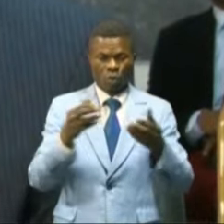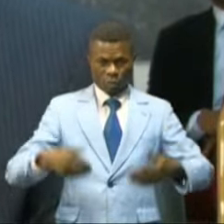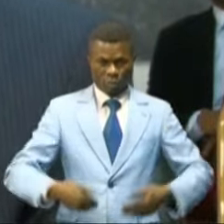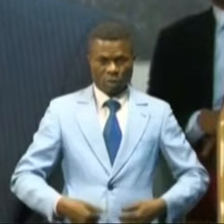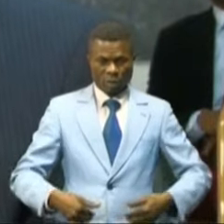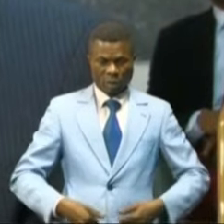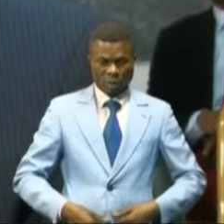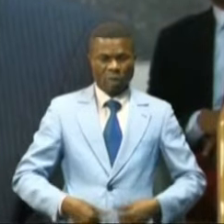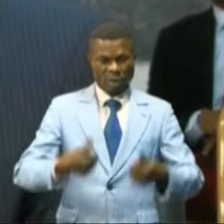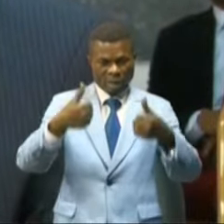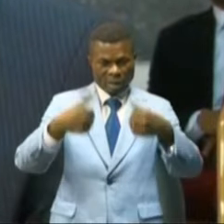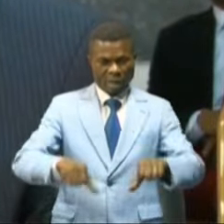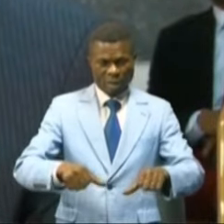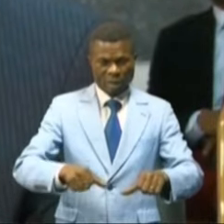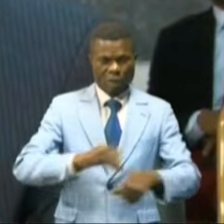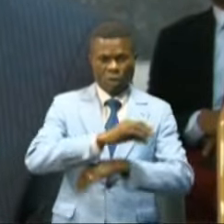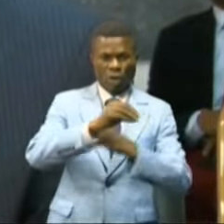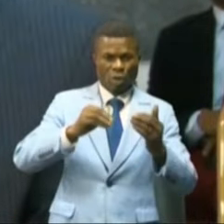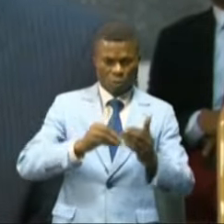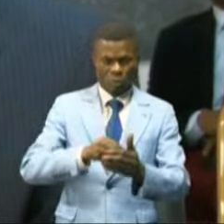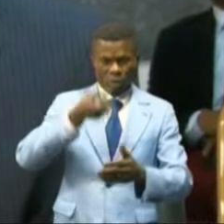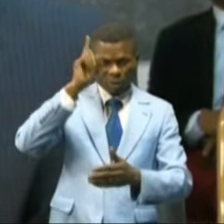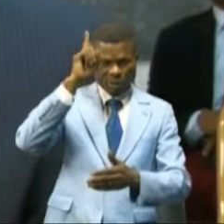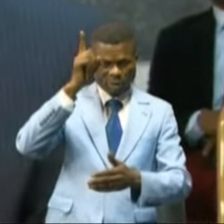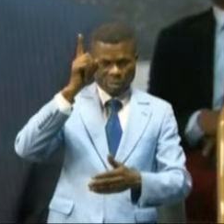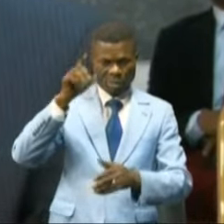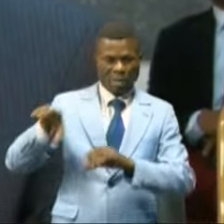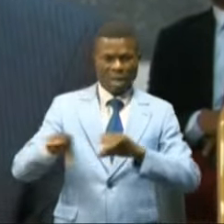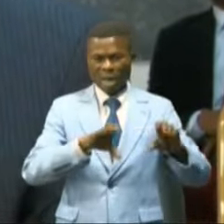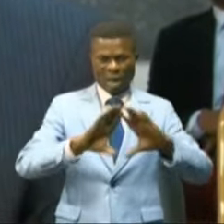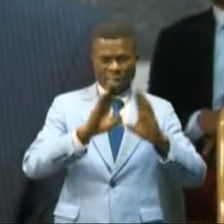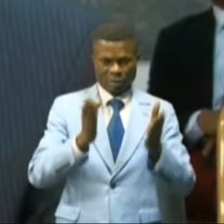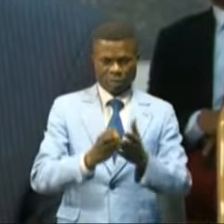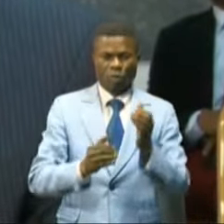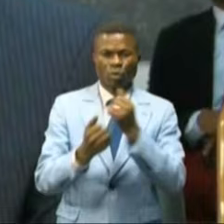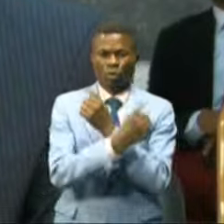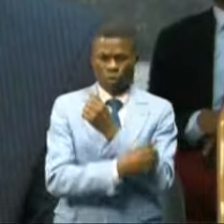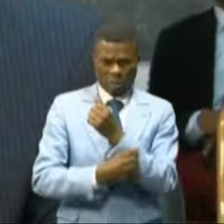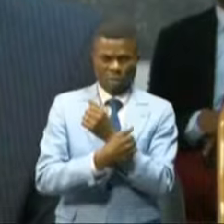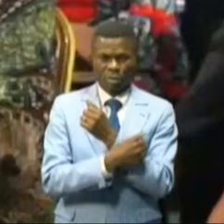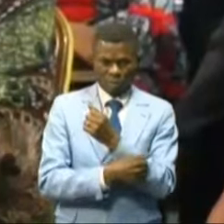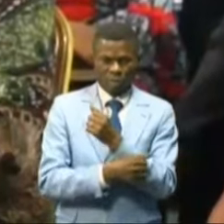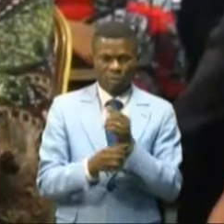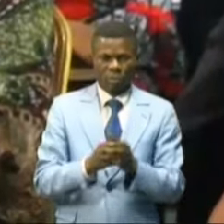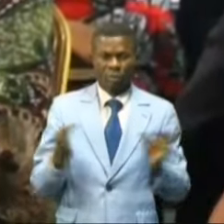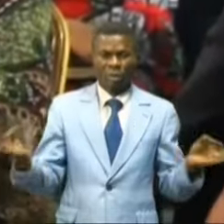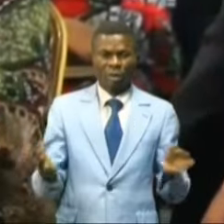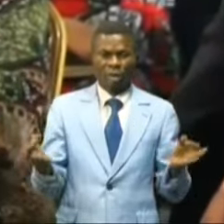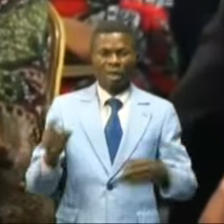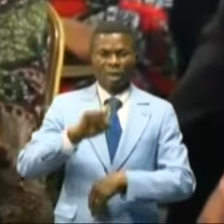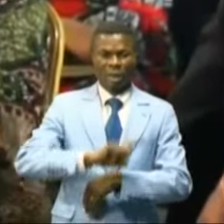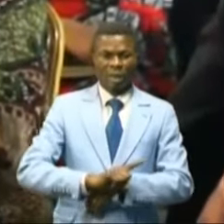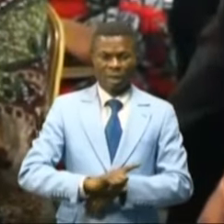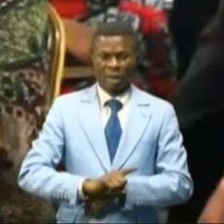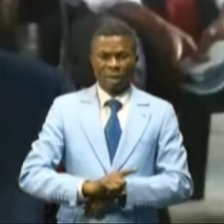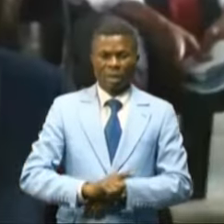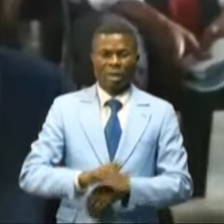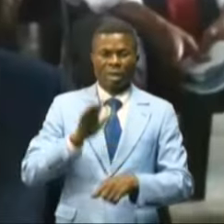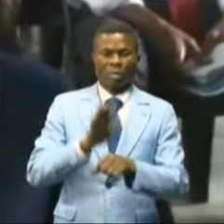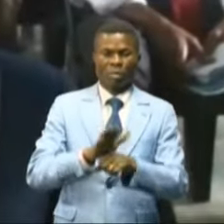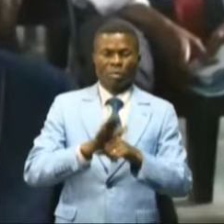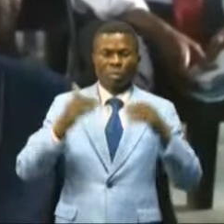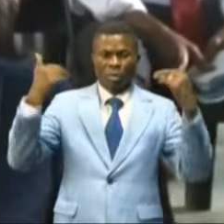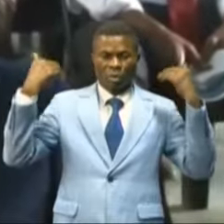doit demeurer au centre des principales préoccupations de mon gouvernement. Ces célébrations se déroulaient en présence du président de